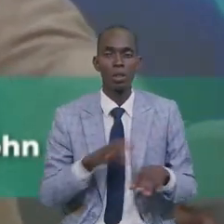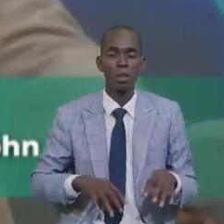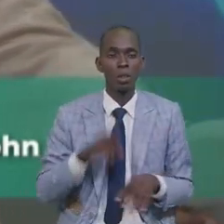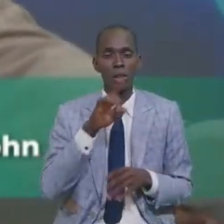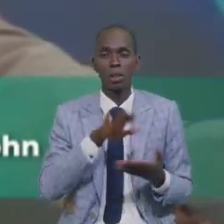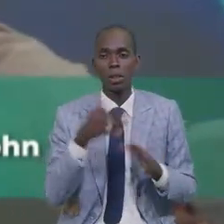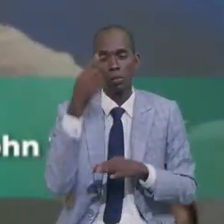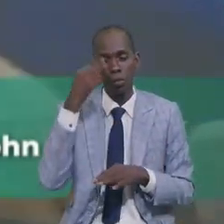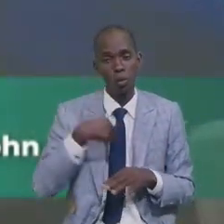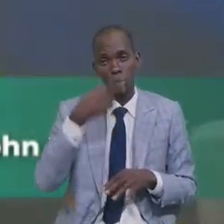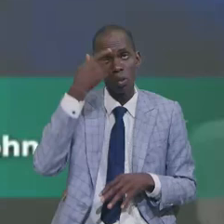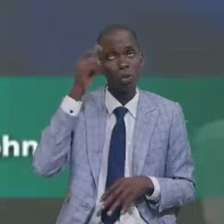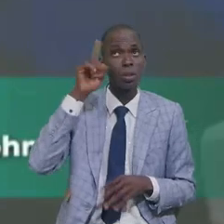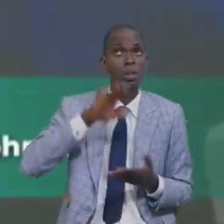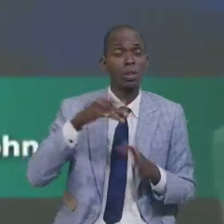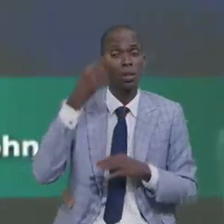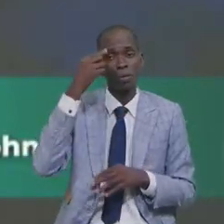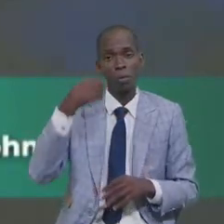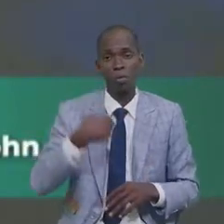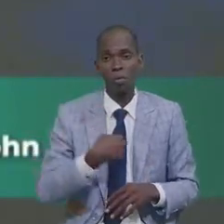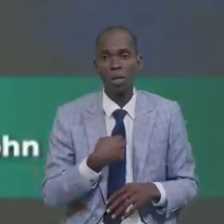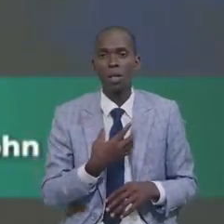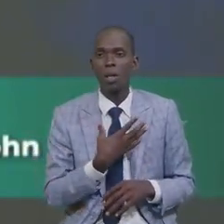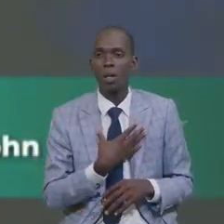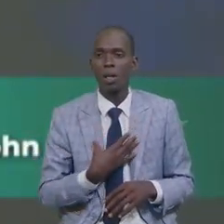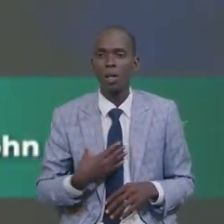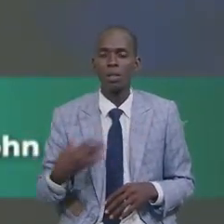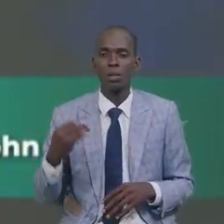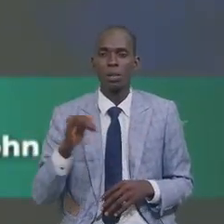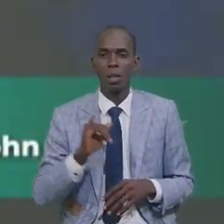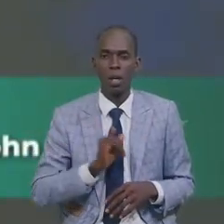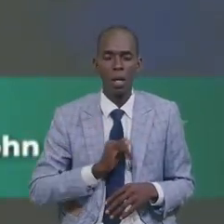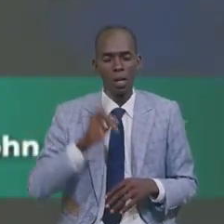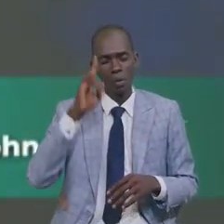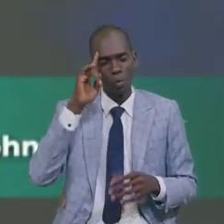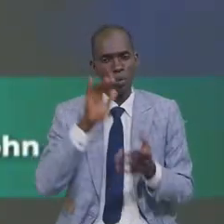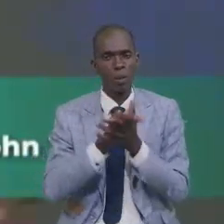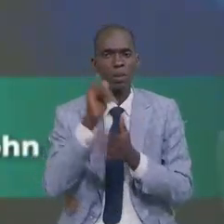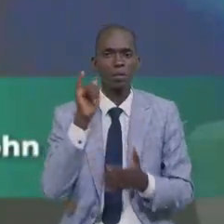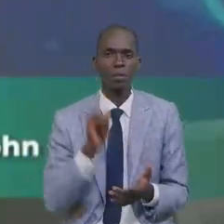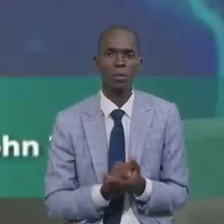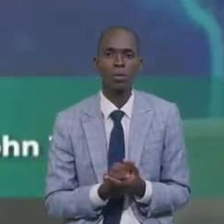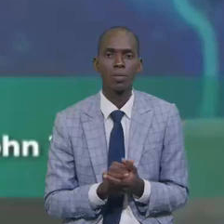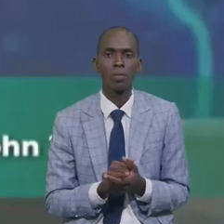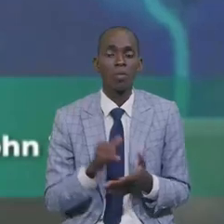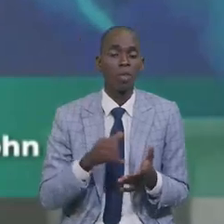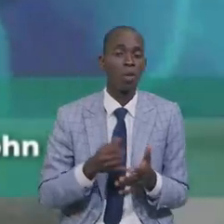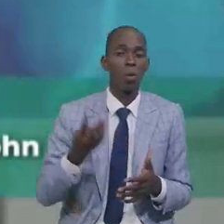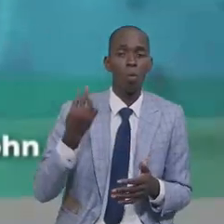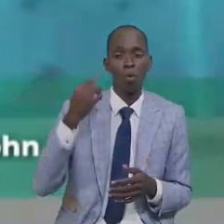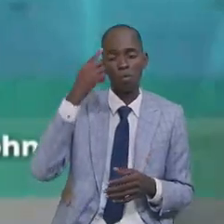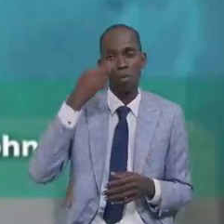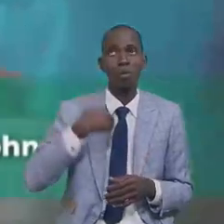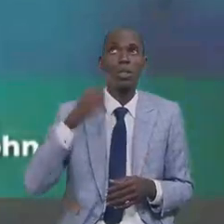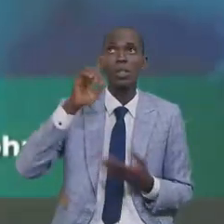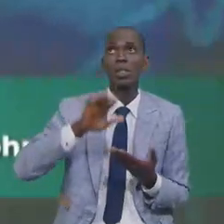mort pour moi. Et parce qu'il est mort pour moi, je crois à cela. C'est pour moi qu'il